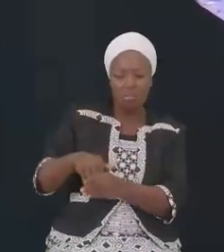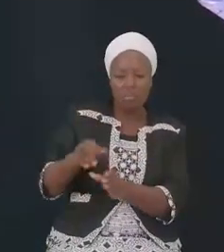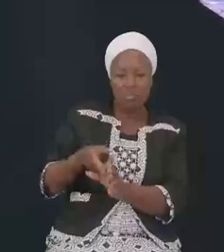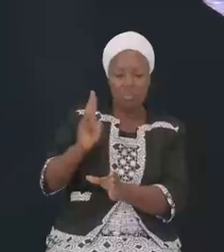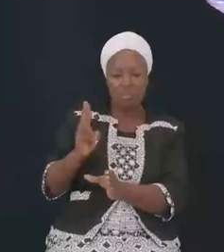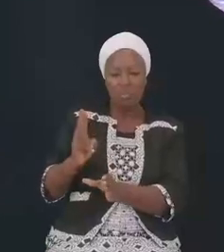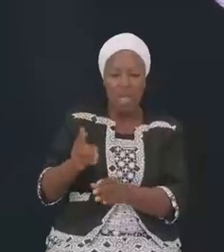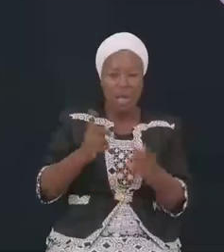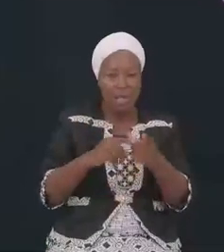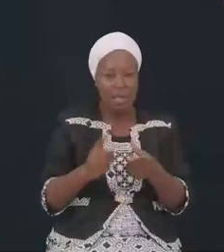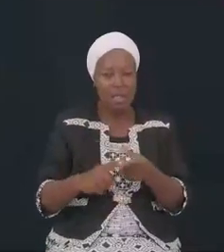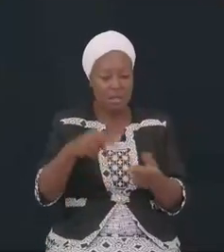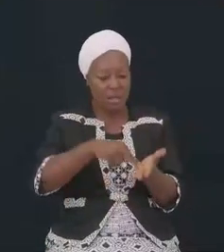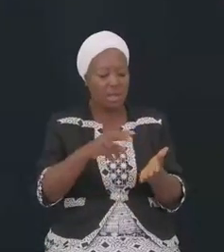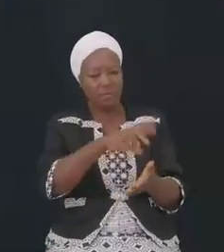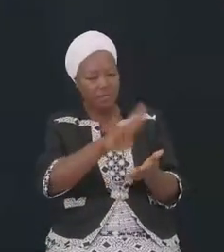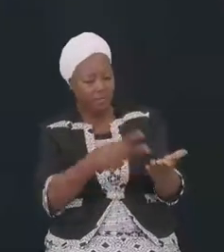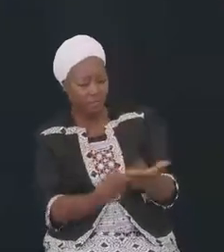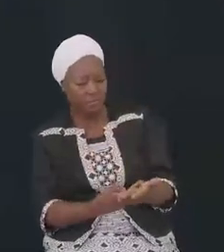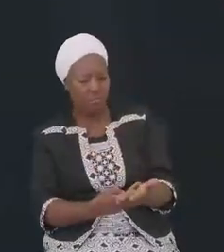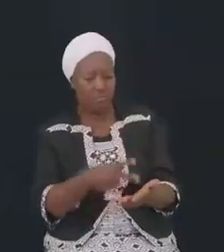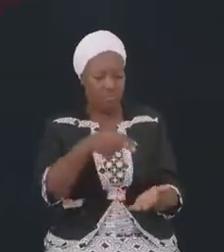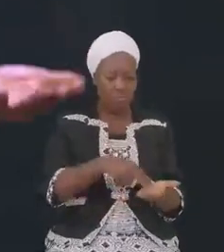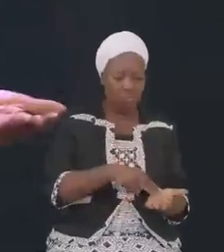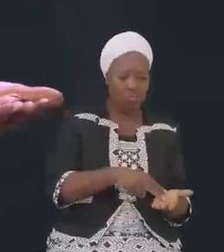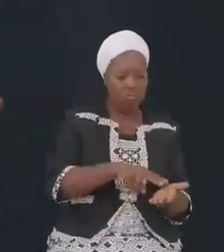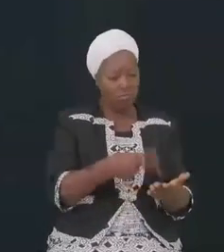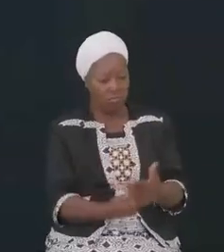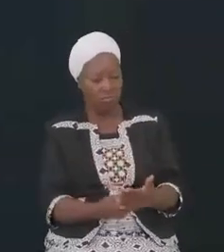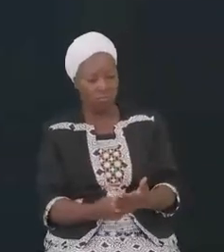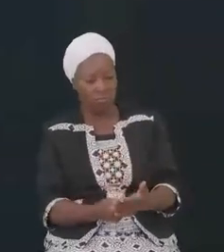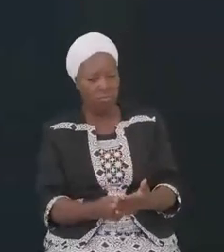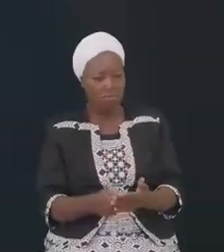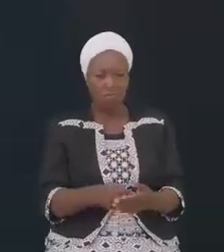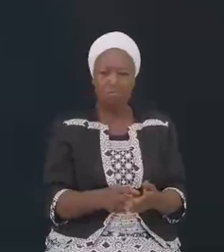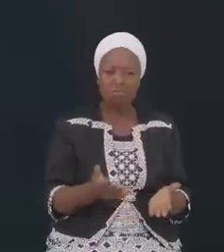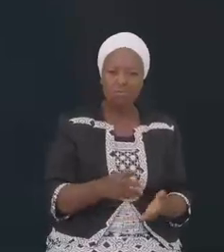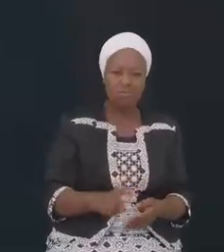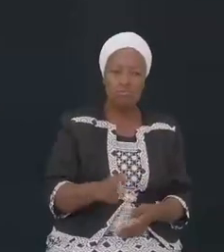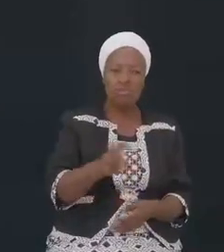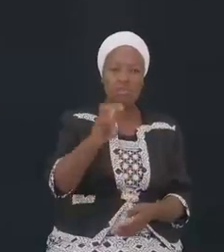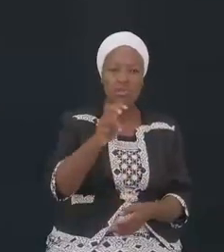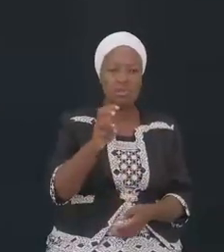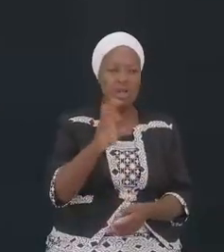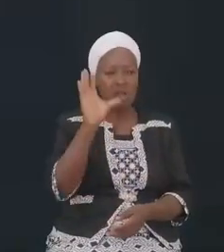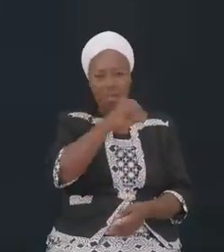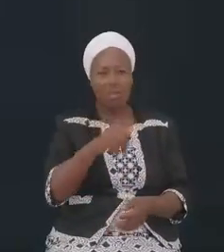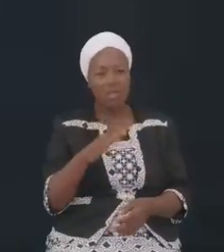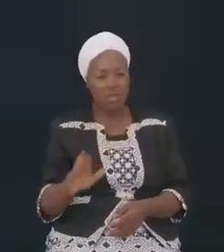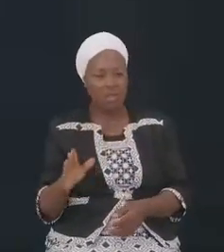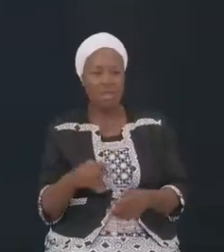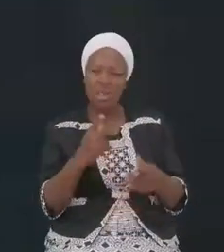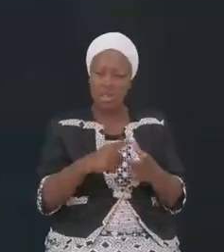tu sors, tu es debout, tu tombes, tu deviens prodigue et tu deviens normal. Non, tu demeures un véritable enfant de